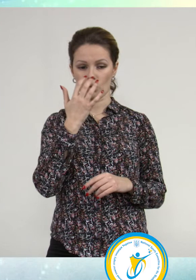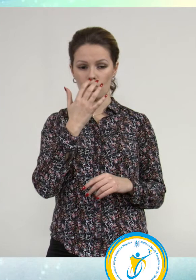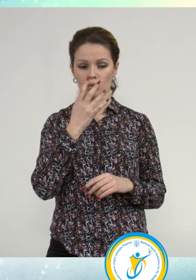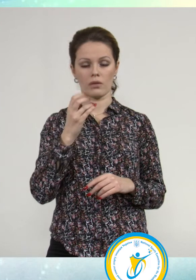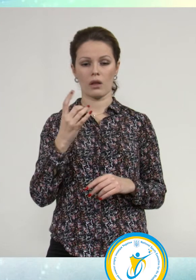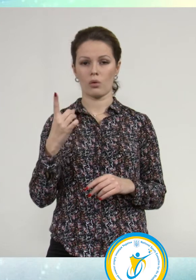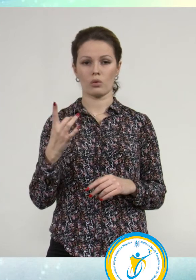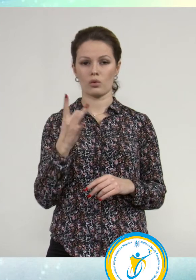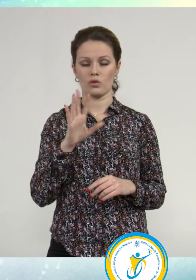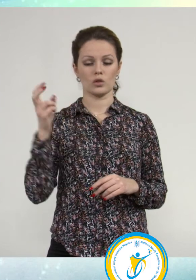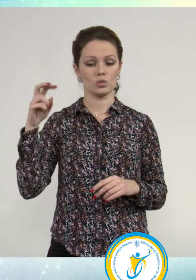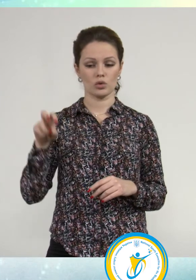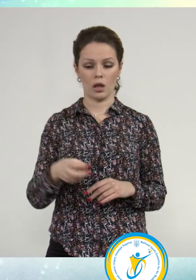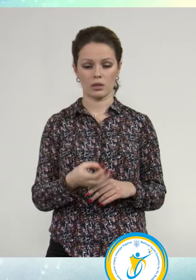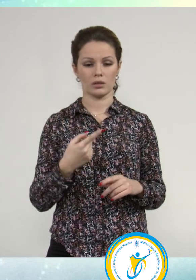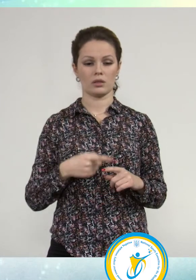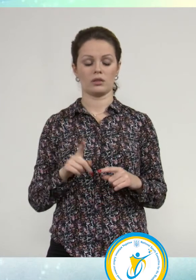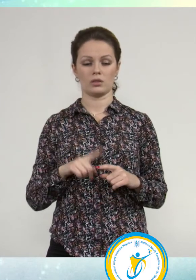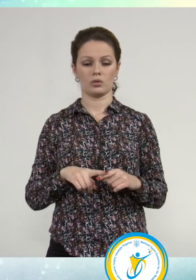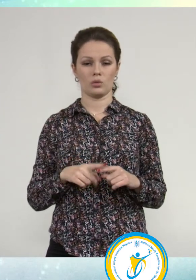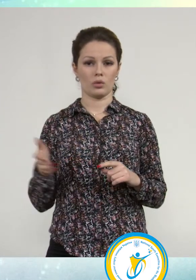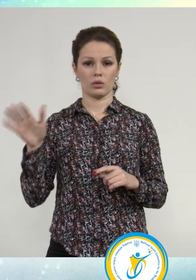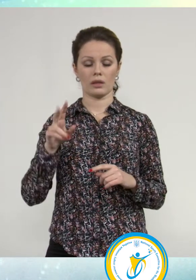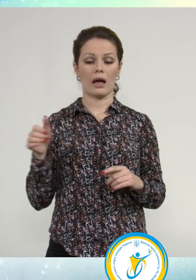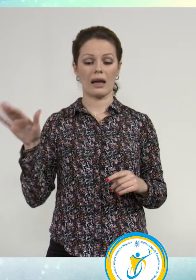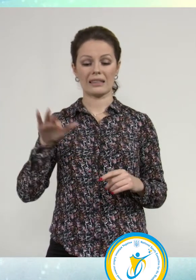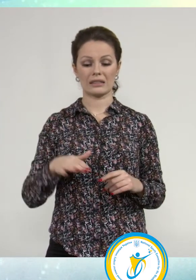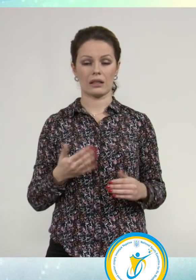спускалася з цього витягу на гірських лижах, а також